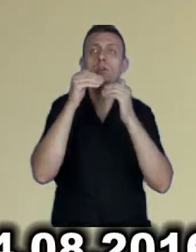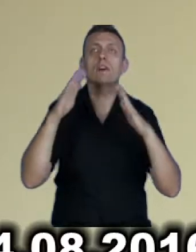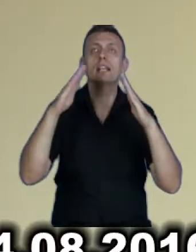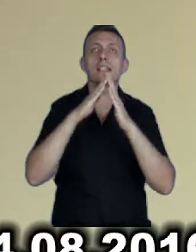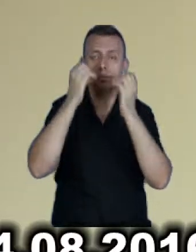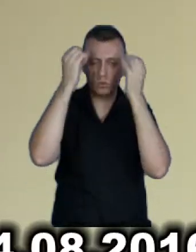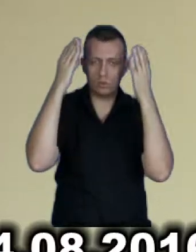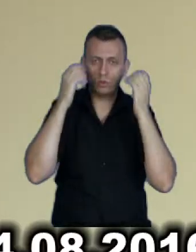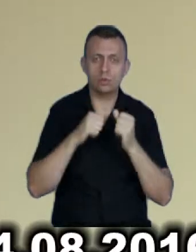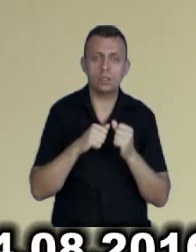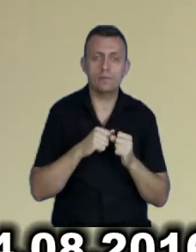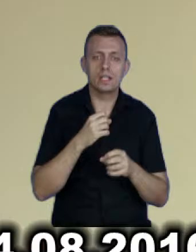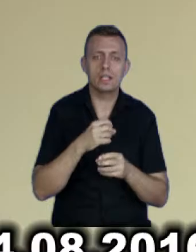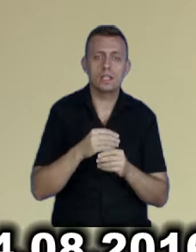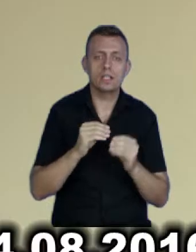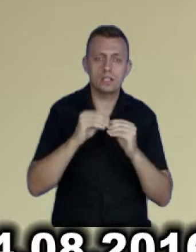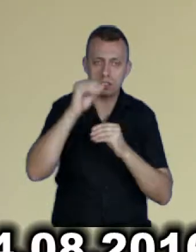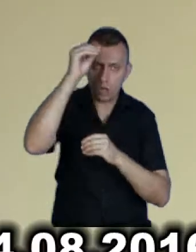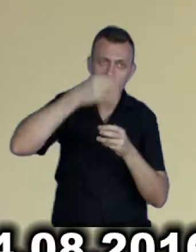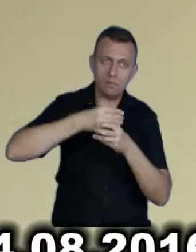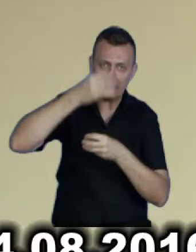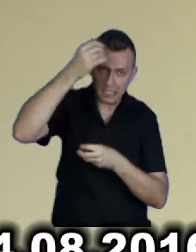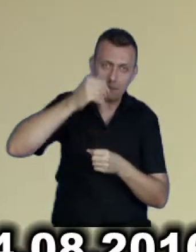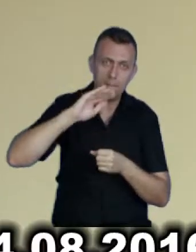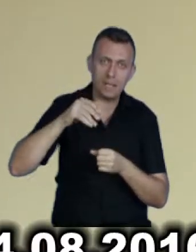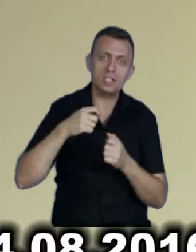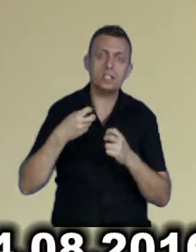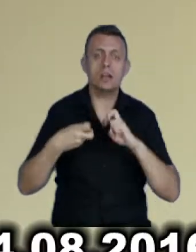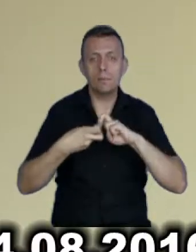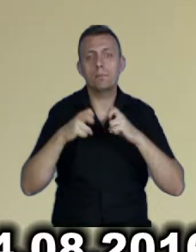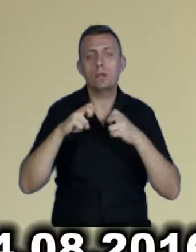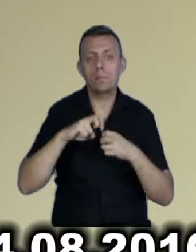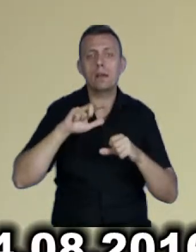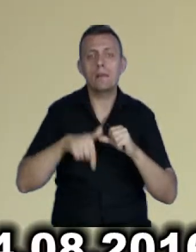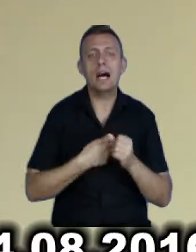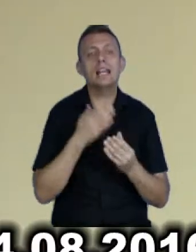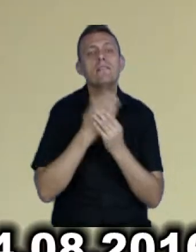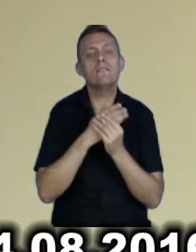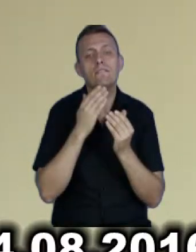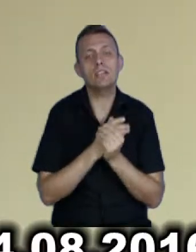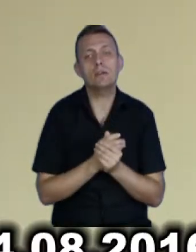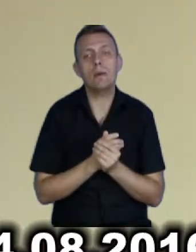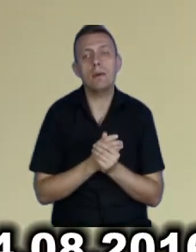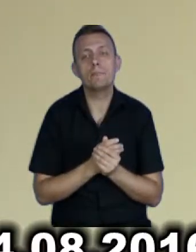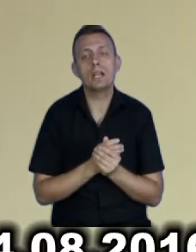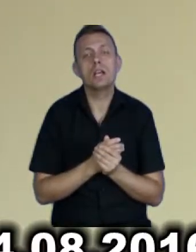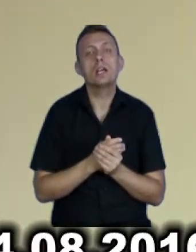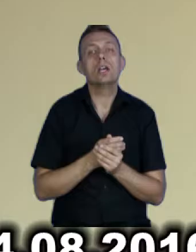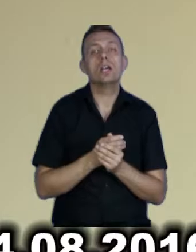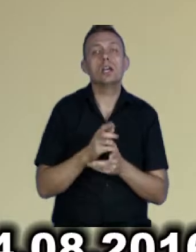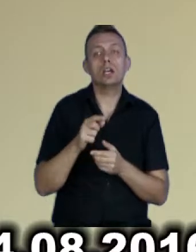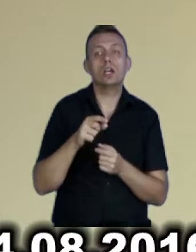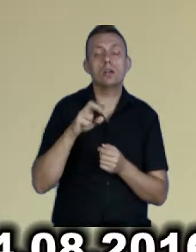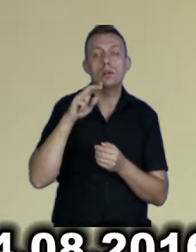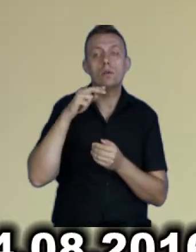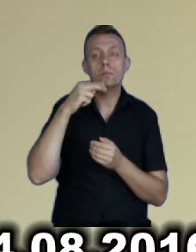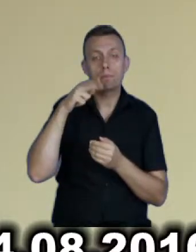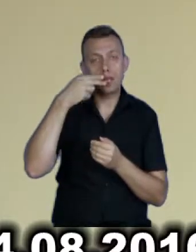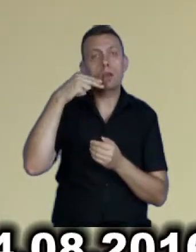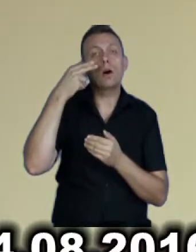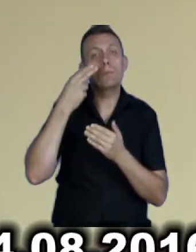zniknie z lokalnego krajobrazu w spektakularny sposób. Porównując do tego, co kiedyś w latach 70. było